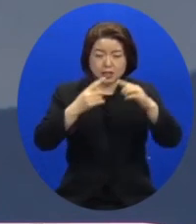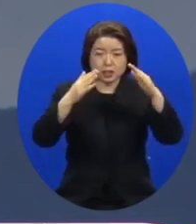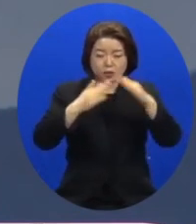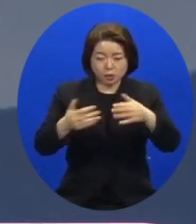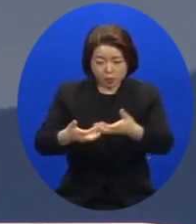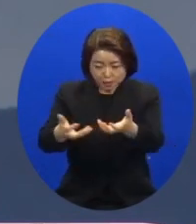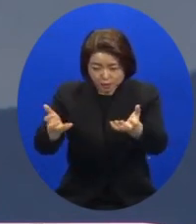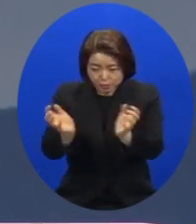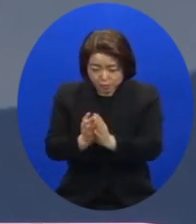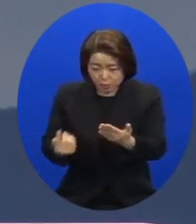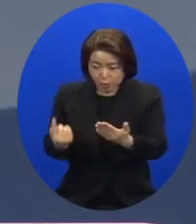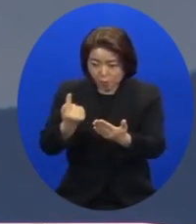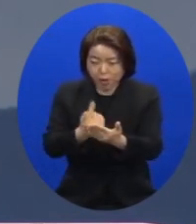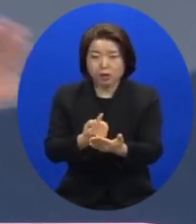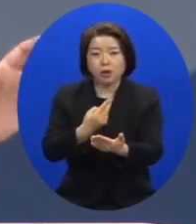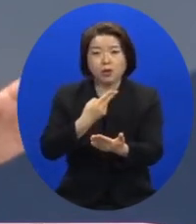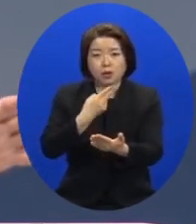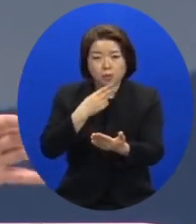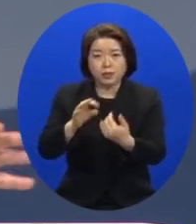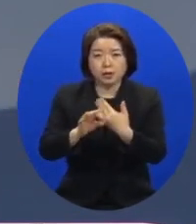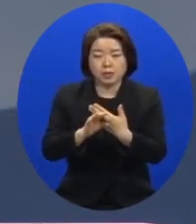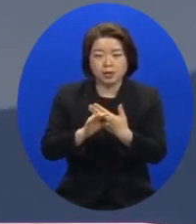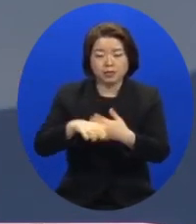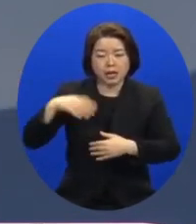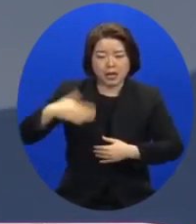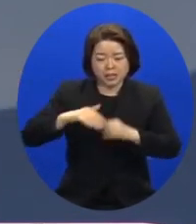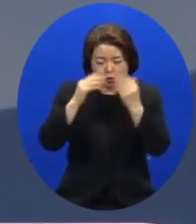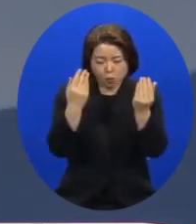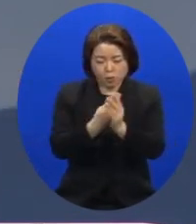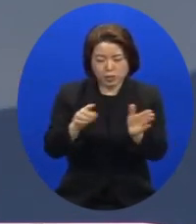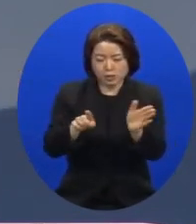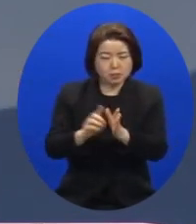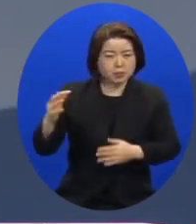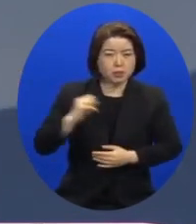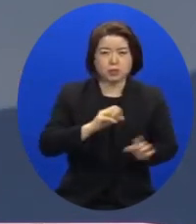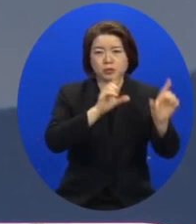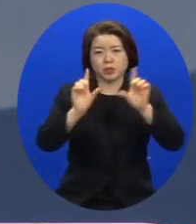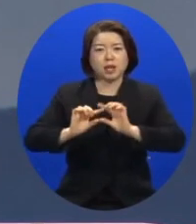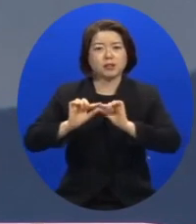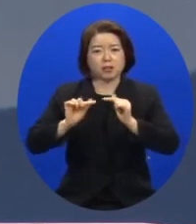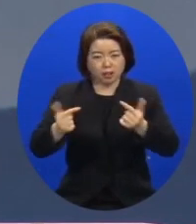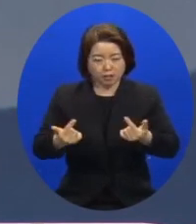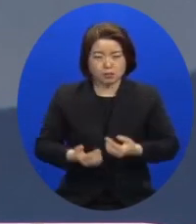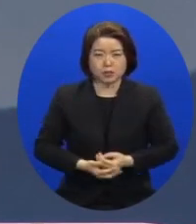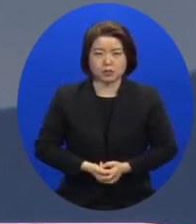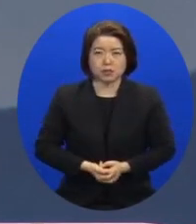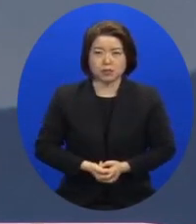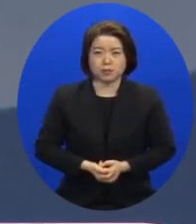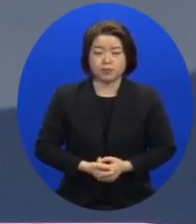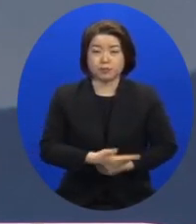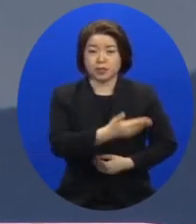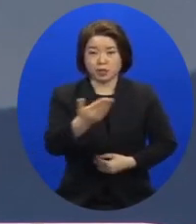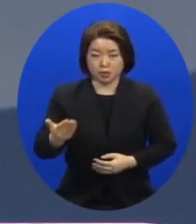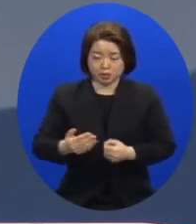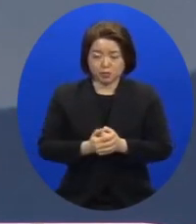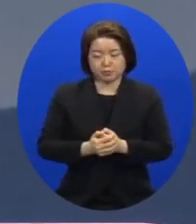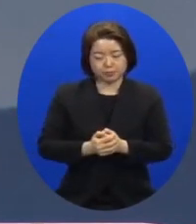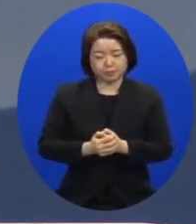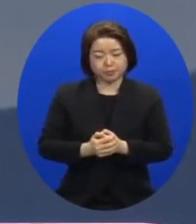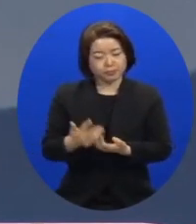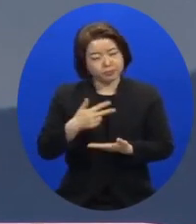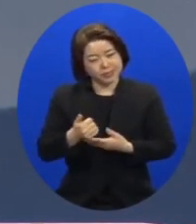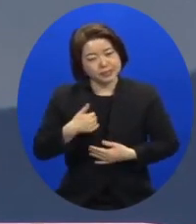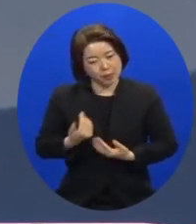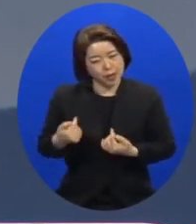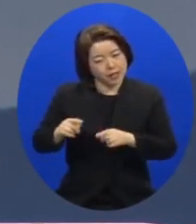않았다면 아직은 여러분은 온전한 믿음으로 사는 게 아닙니다 여러분 아요 주님이 나와 같이